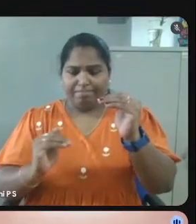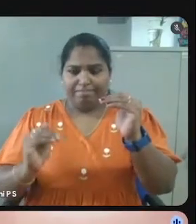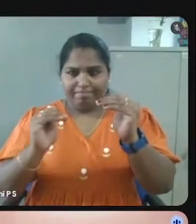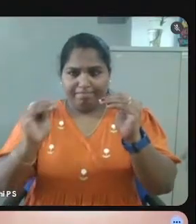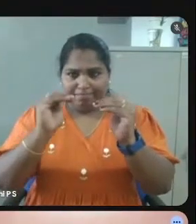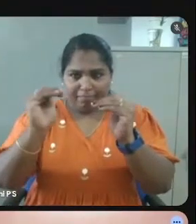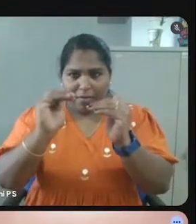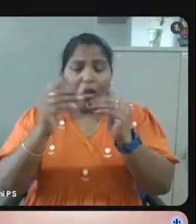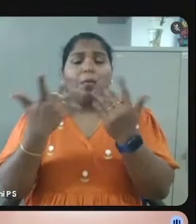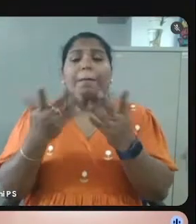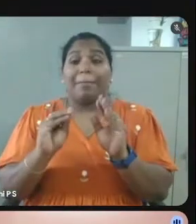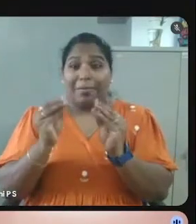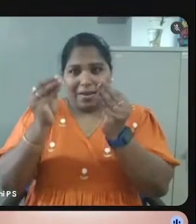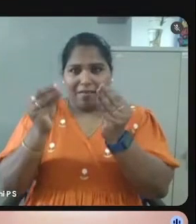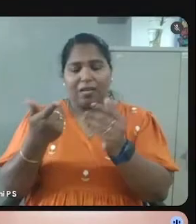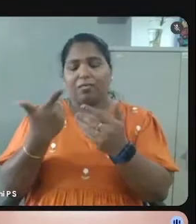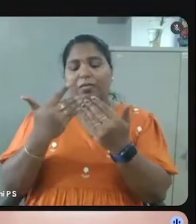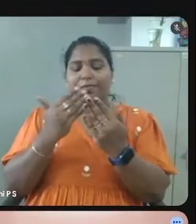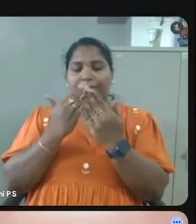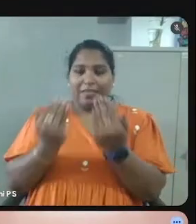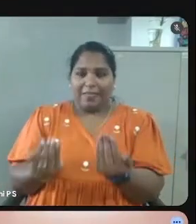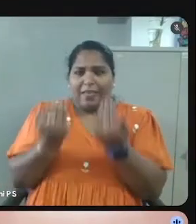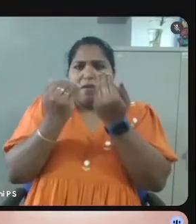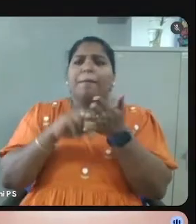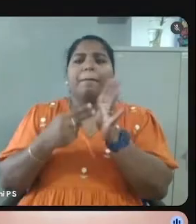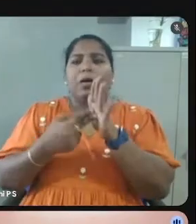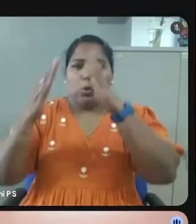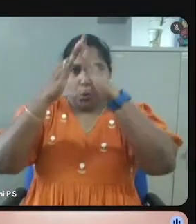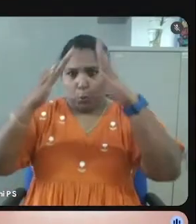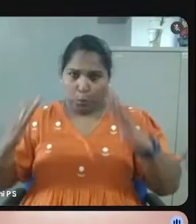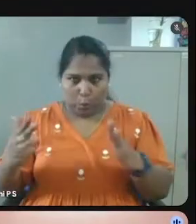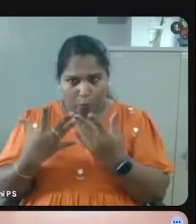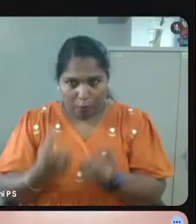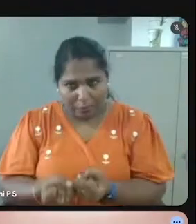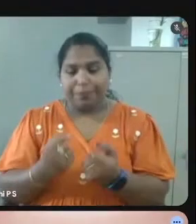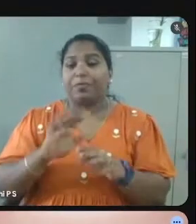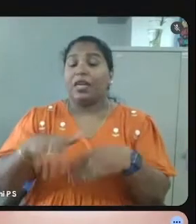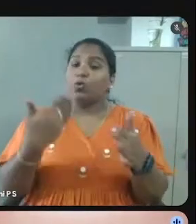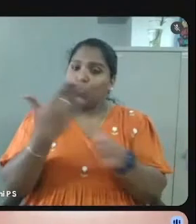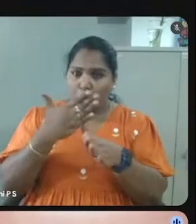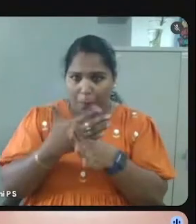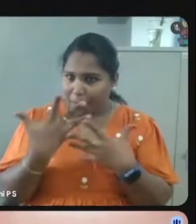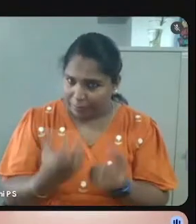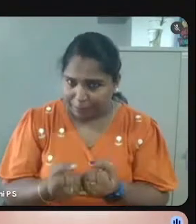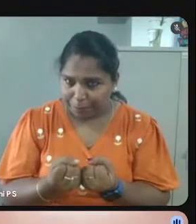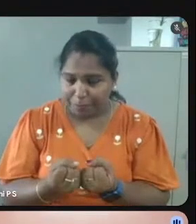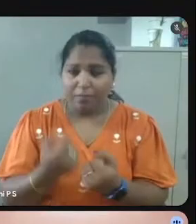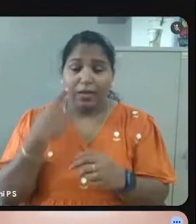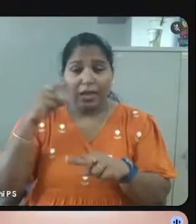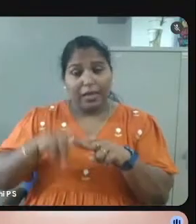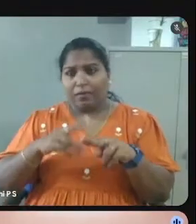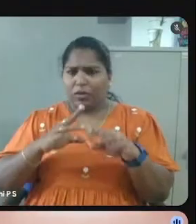ആൻഡ് സെക്യൂരിറ്റി. അതിനകത്ത് വരുന്നത് ഷെൽട്ടറും പിന്നെ എംപ്ലോയ്മെന്റ്. അതിന് സാറ്റിസ്ഫൈ